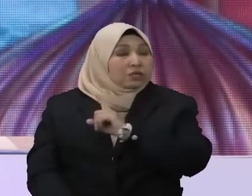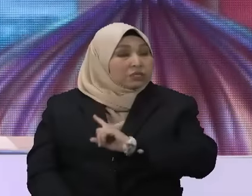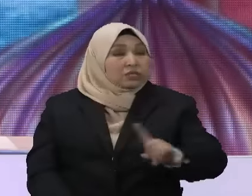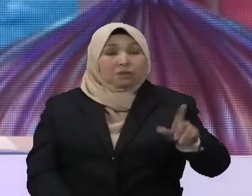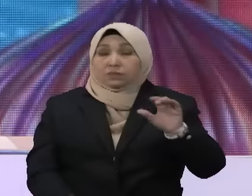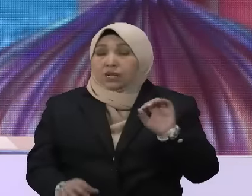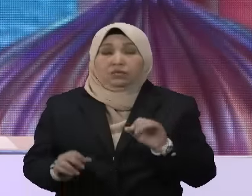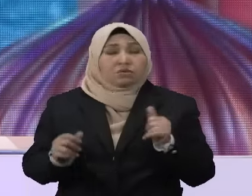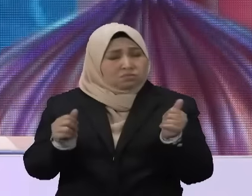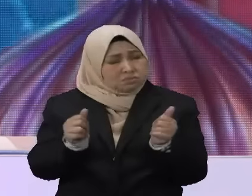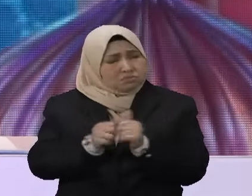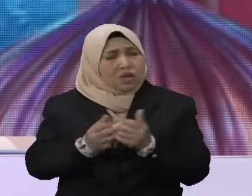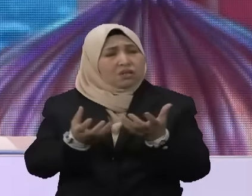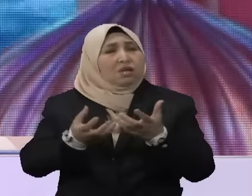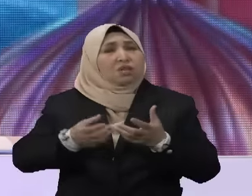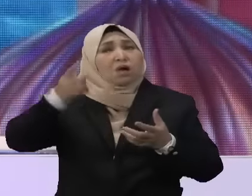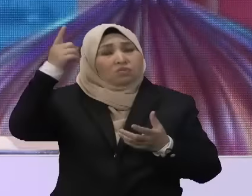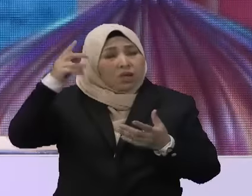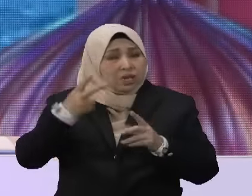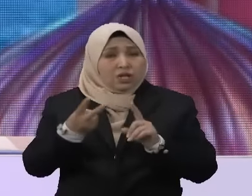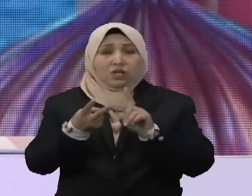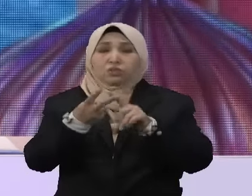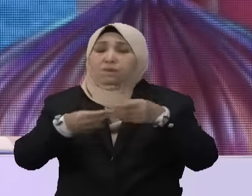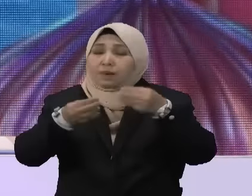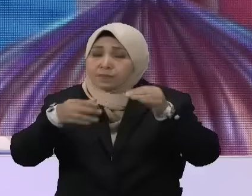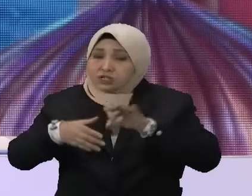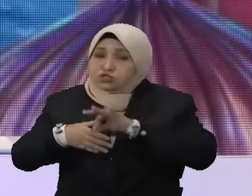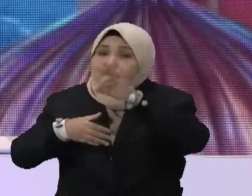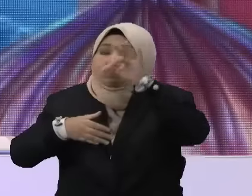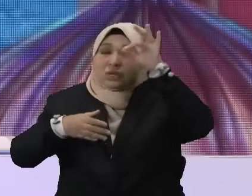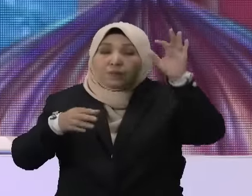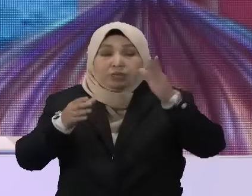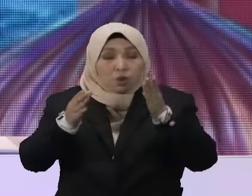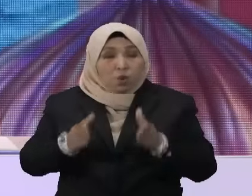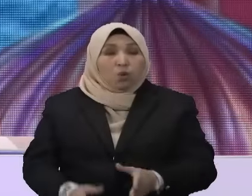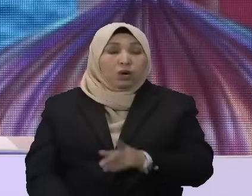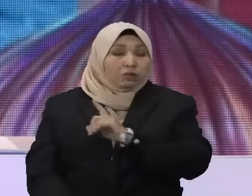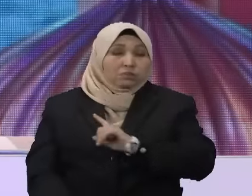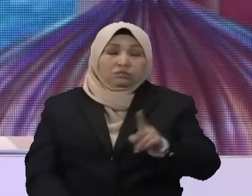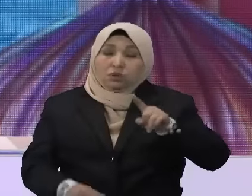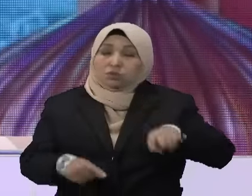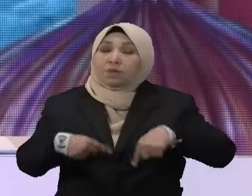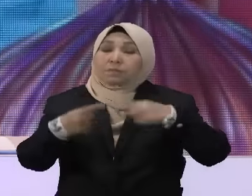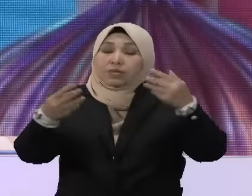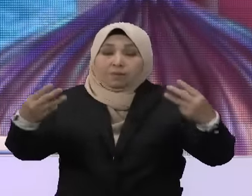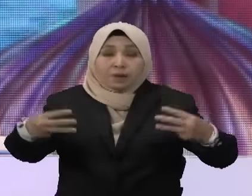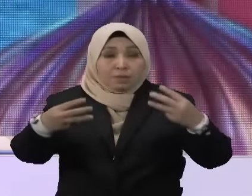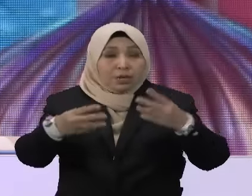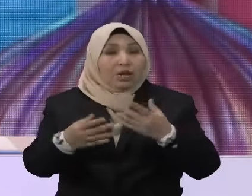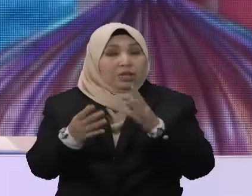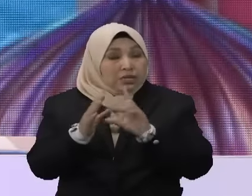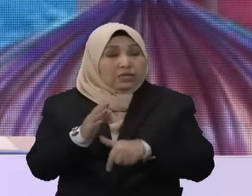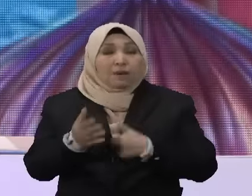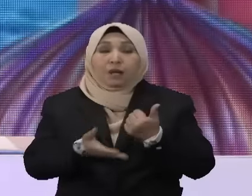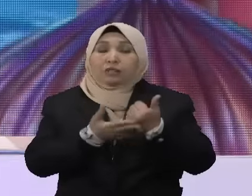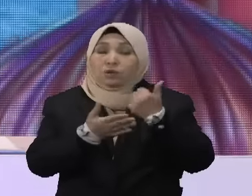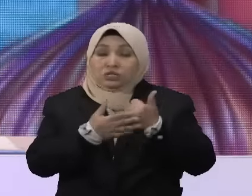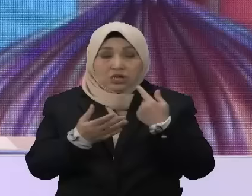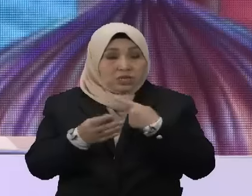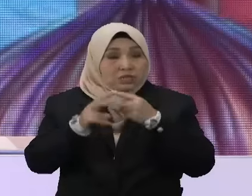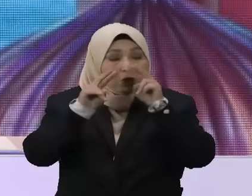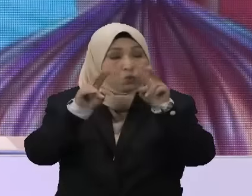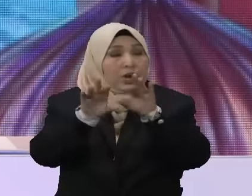dengan kehendak Allah. Dan kedua juga, memberikan semangat kepada orang Muslim ketika itu untuk berperang. Kemudian bantuan seterusnya kita lihat dalam